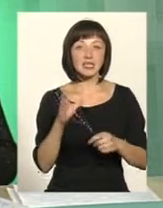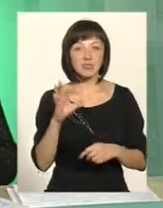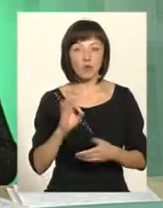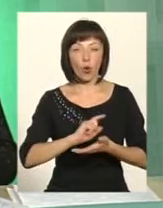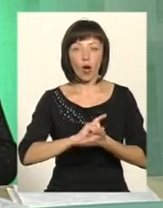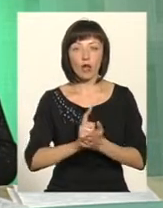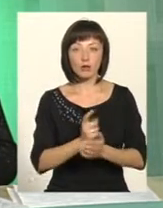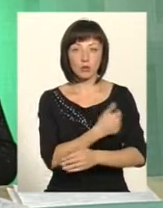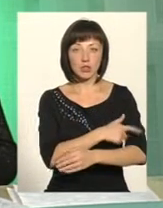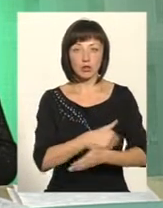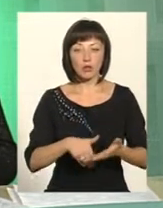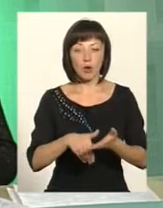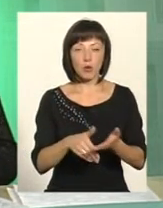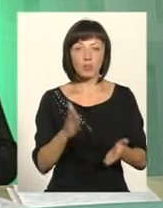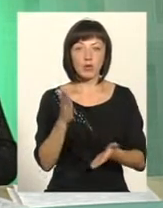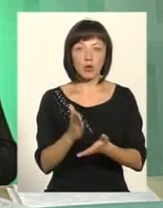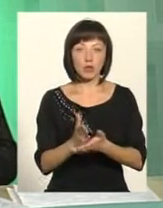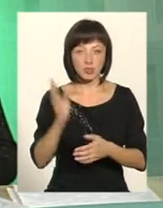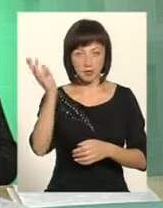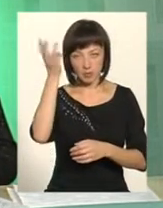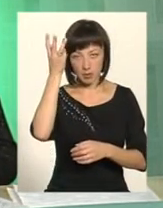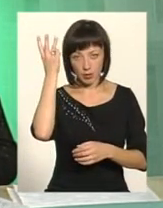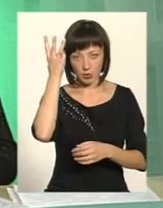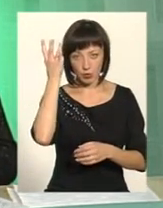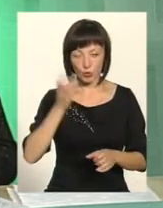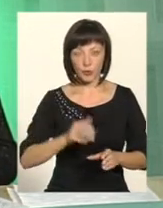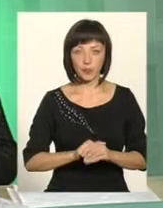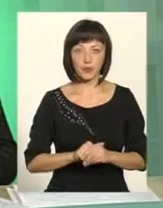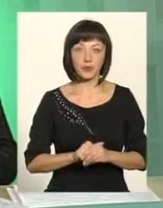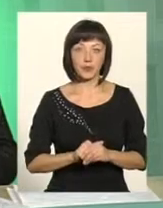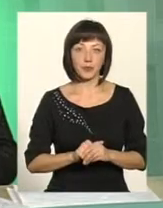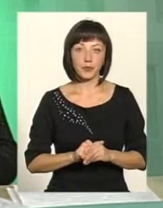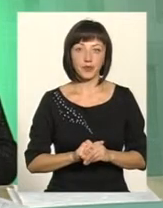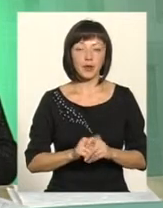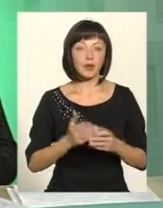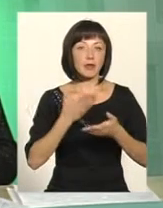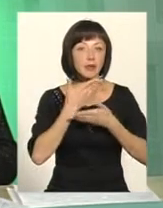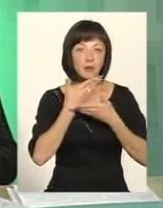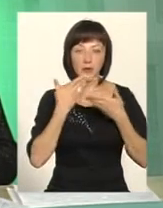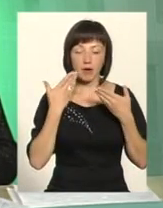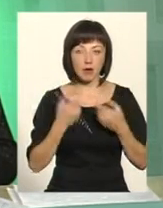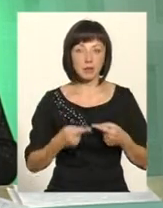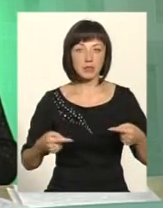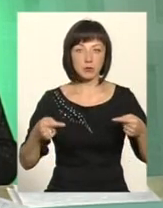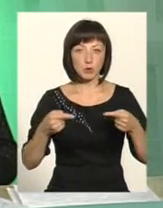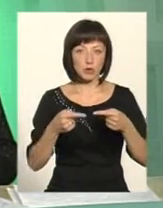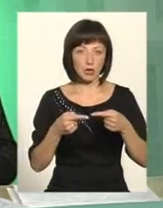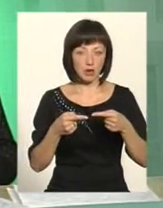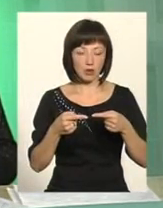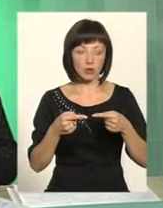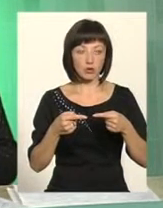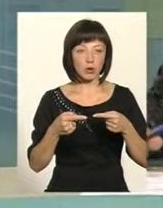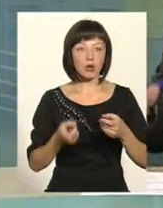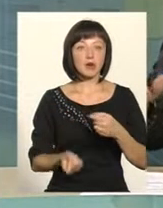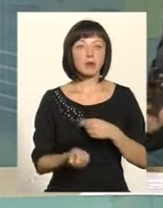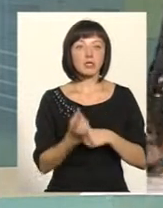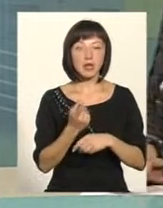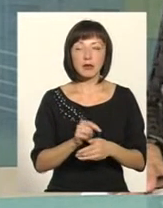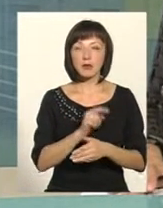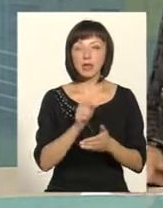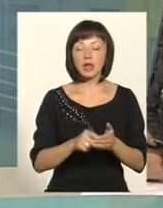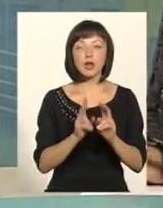екстреної медичної допомоги знаходиться в обласному центрі. Немає безпосередньо Тобто постає питання, хто